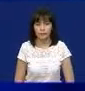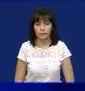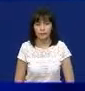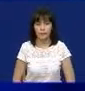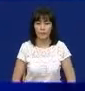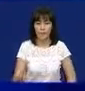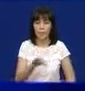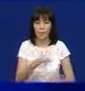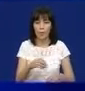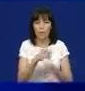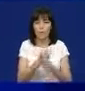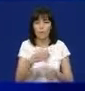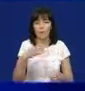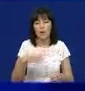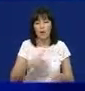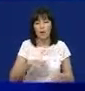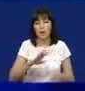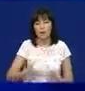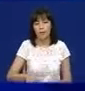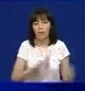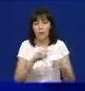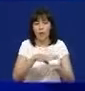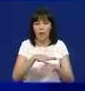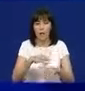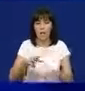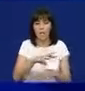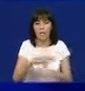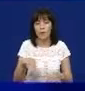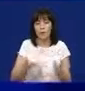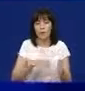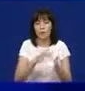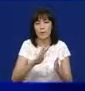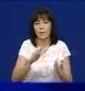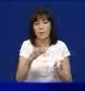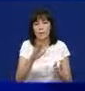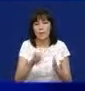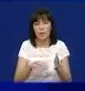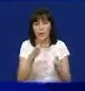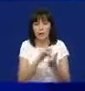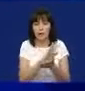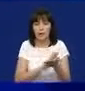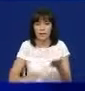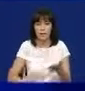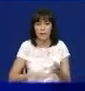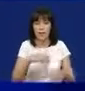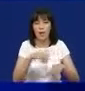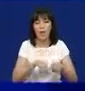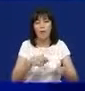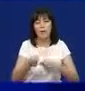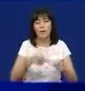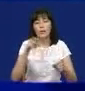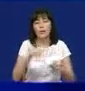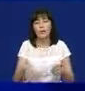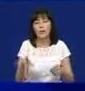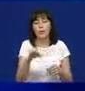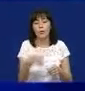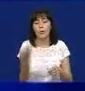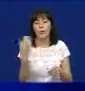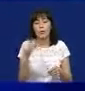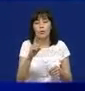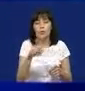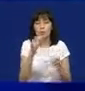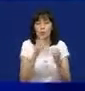Өңір башысының Сарағаштан кейінгі сапары Мақтарал ауданының орталығы Жетісай қаласында жалғасты. Әкімдік тарапынан бұл ауданға кезінде